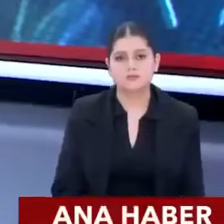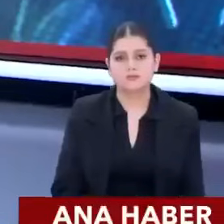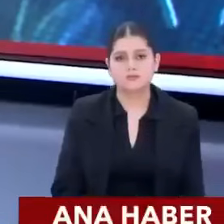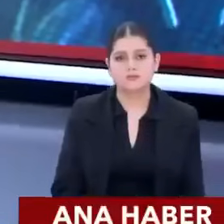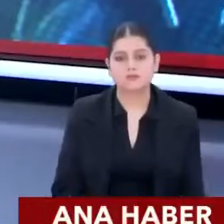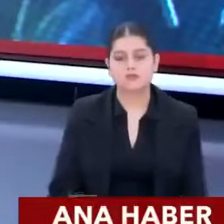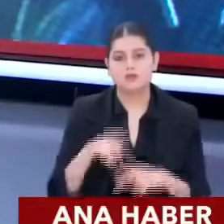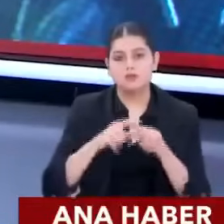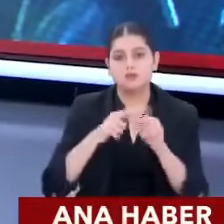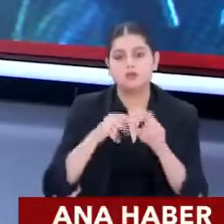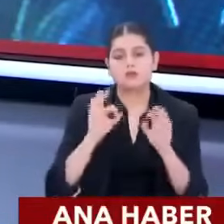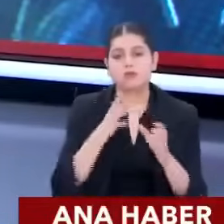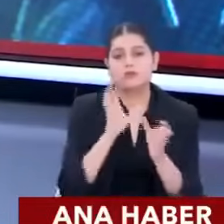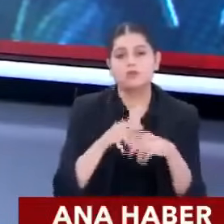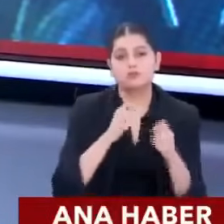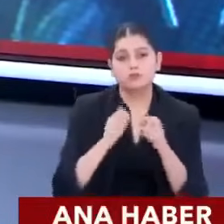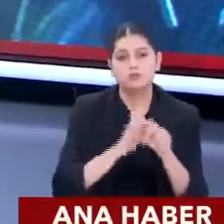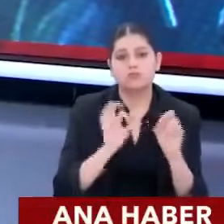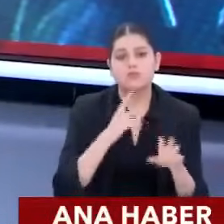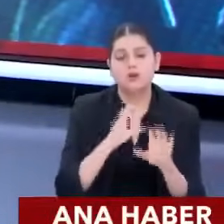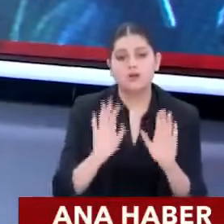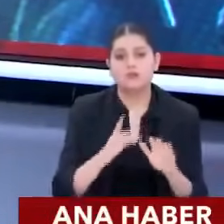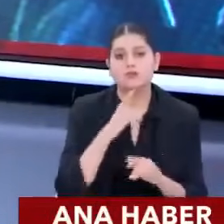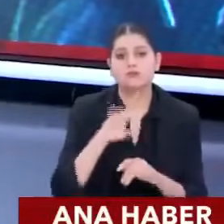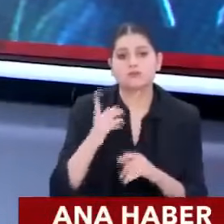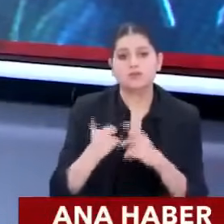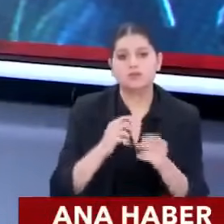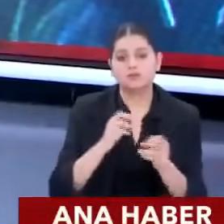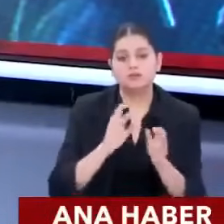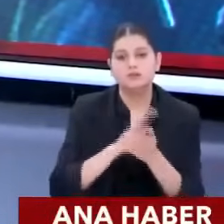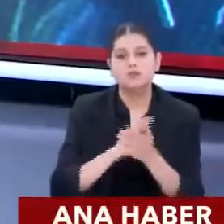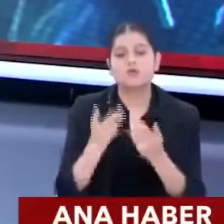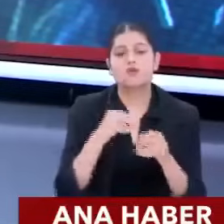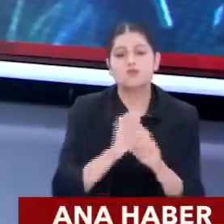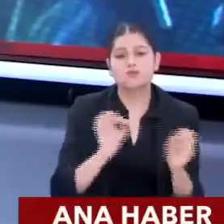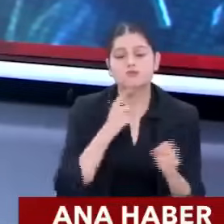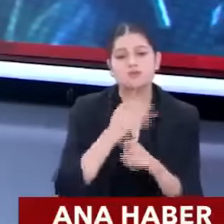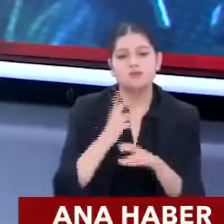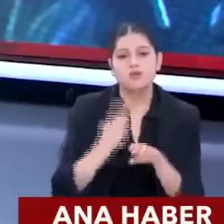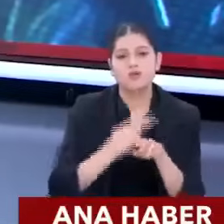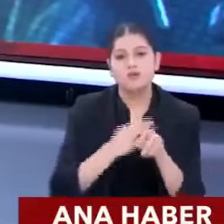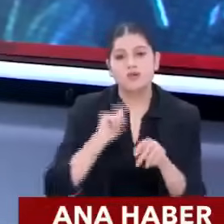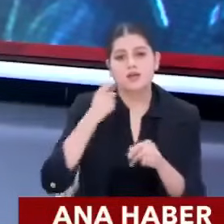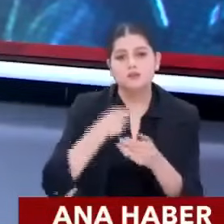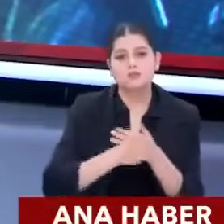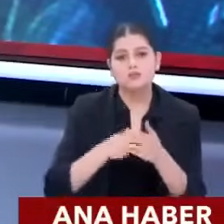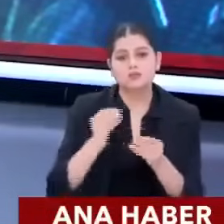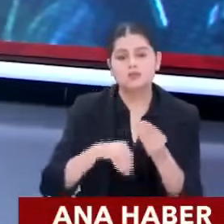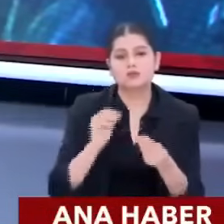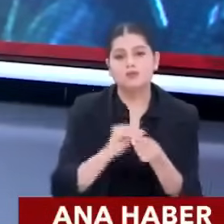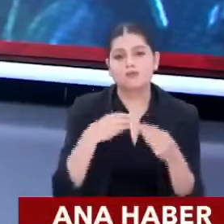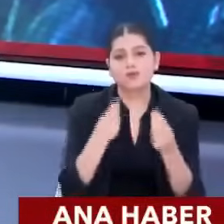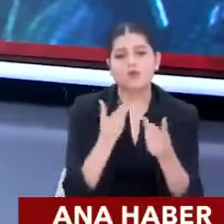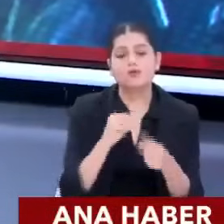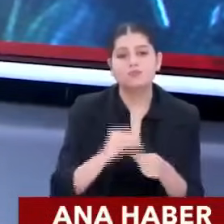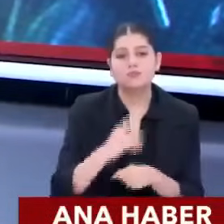biliyorum yasalar böyle toplu sözleşmede böyle kanunlar böyle işliyor Ama burada da bir esnetme yapılamaz mı yani Mesela Ekimde Maaşlar zamlı